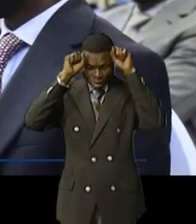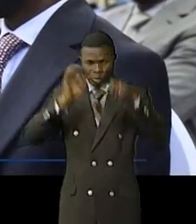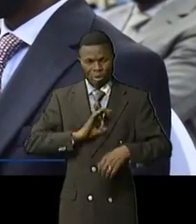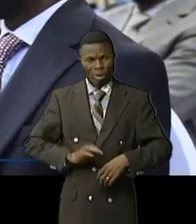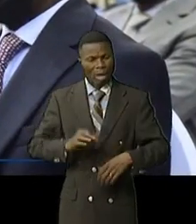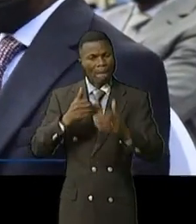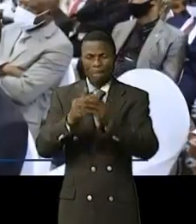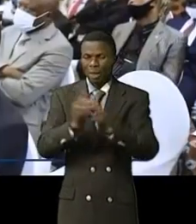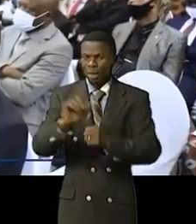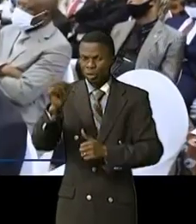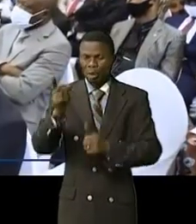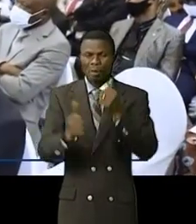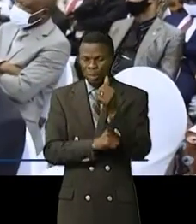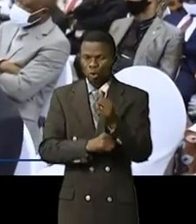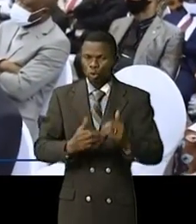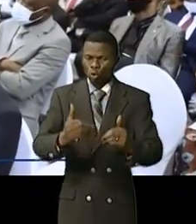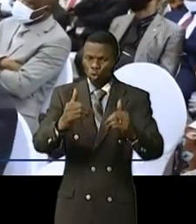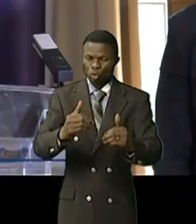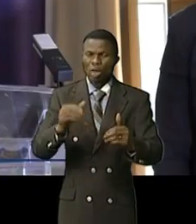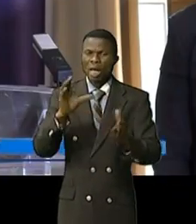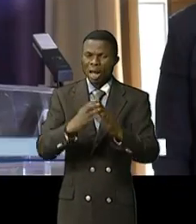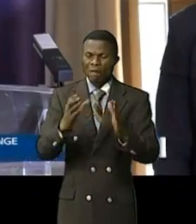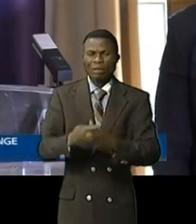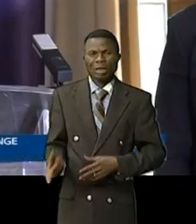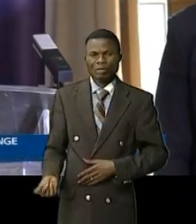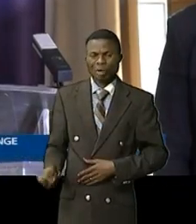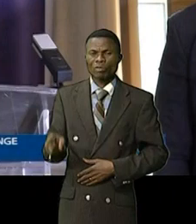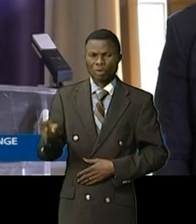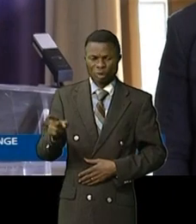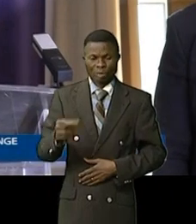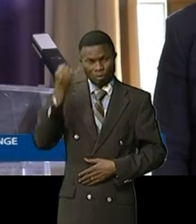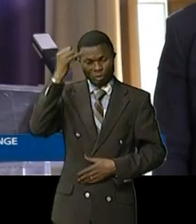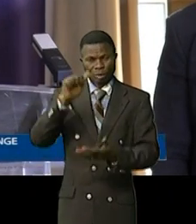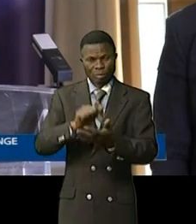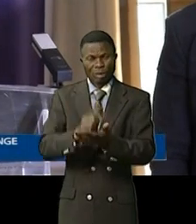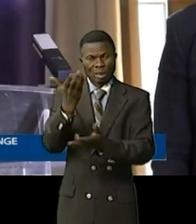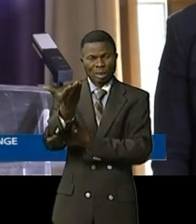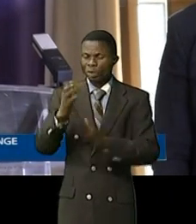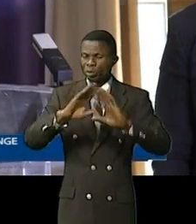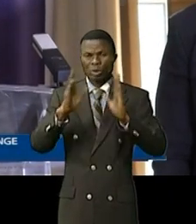les récidivistes de ces antivaleurs. C'est ici l'occasion d'attirer l'attention